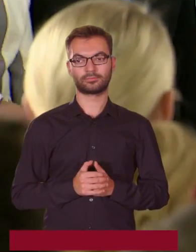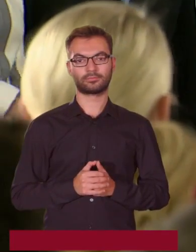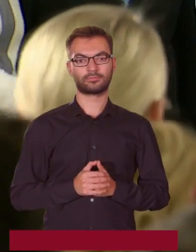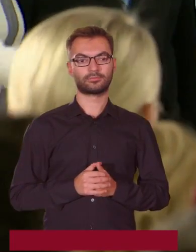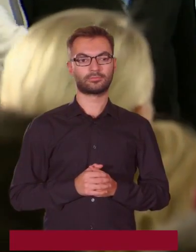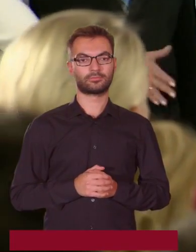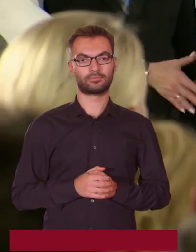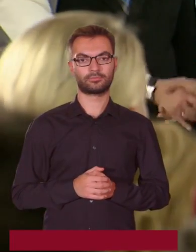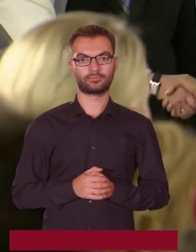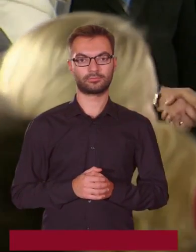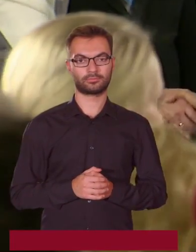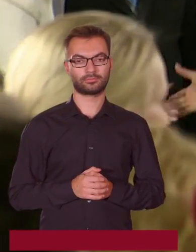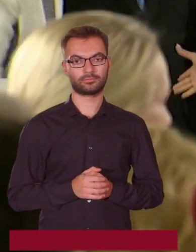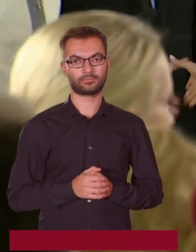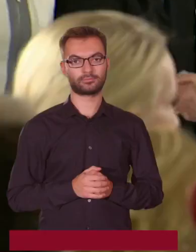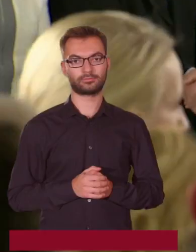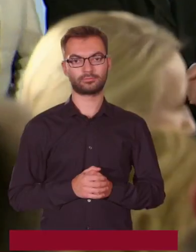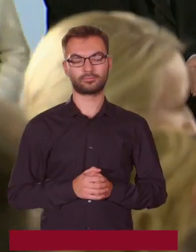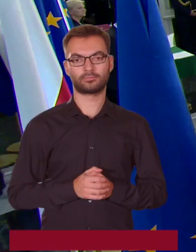Poproszę panią Ewę Drost.